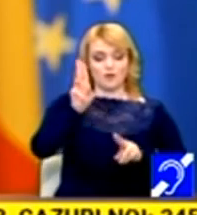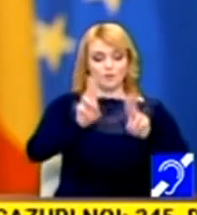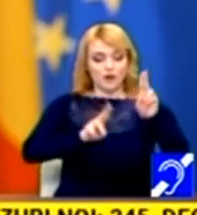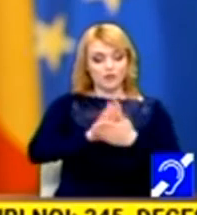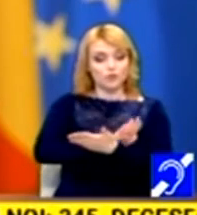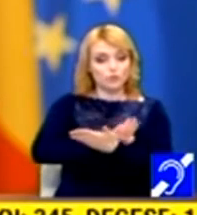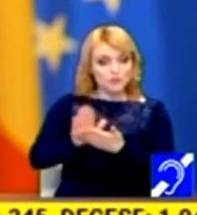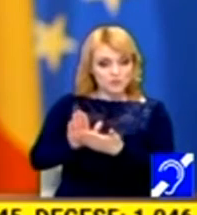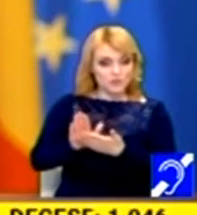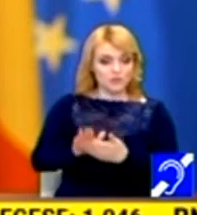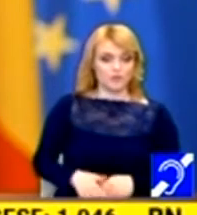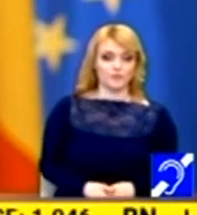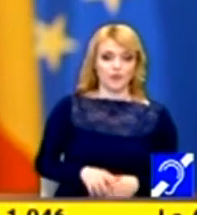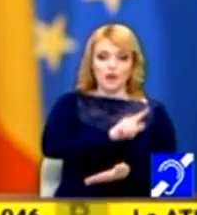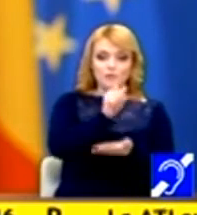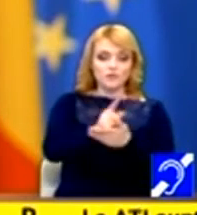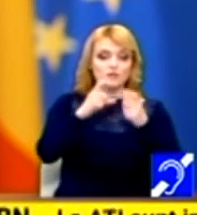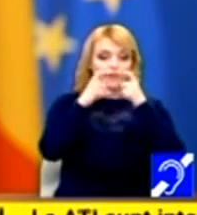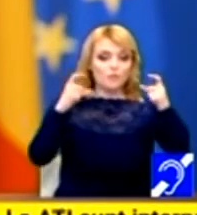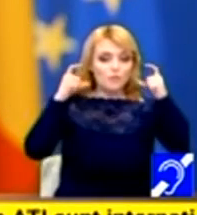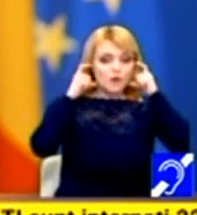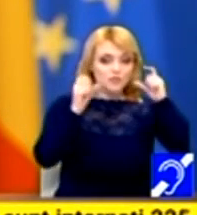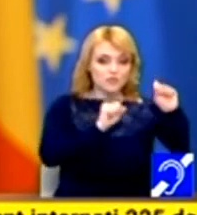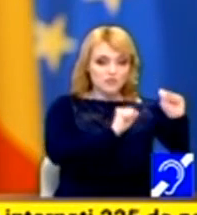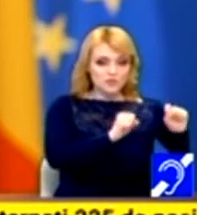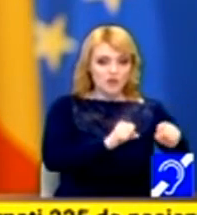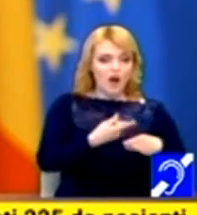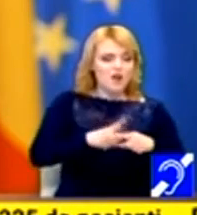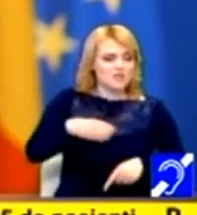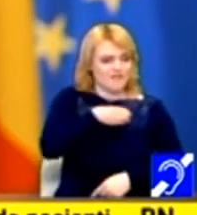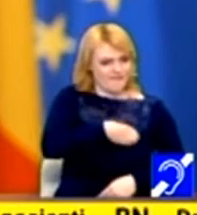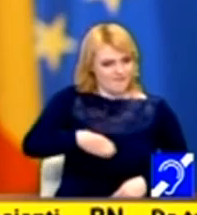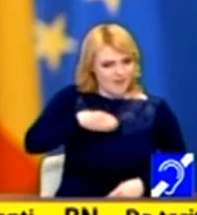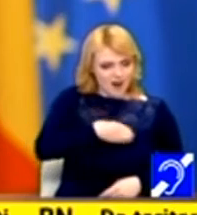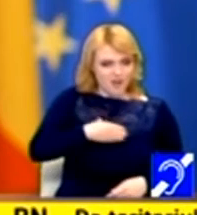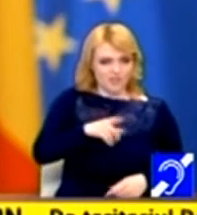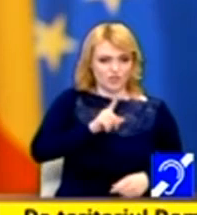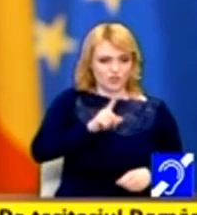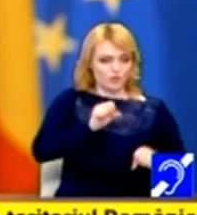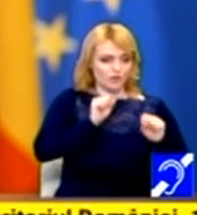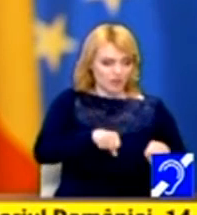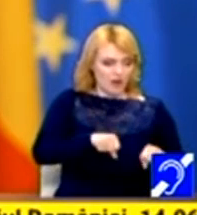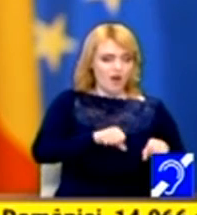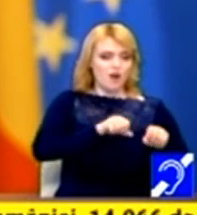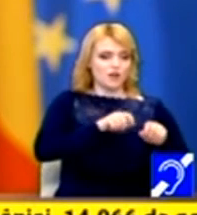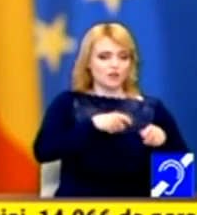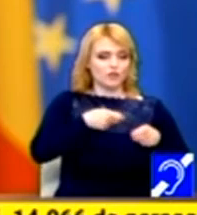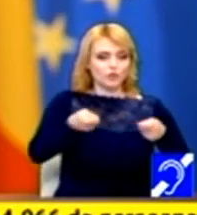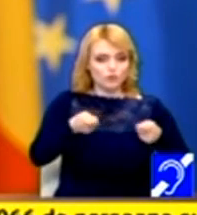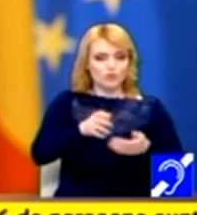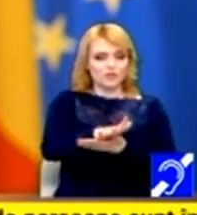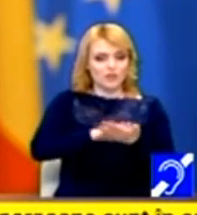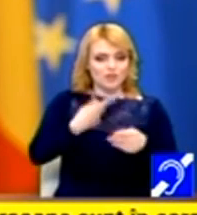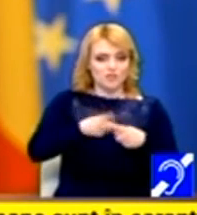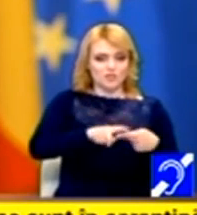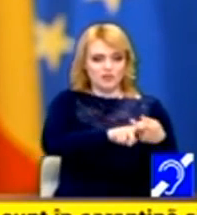igienă, purtatul măștii de protecție sunt esențiale pentru a putea controla și în continuare